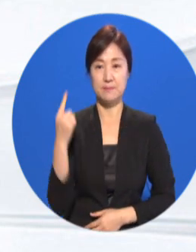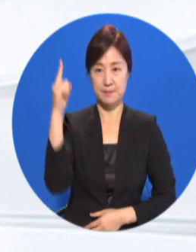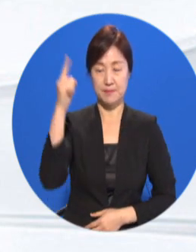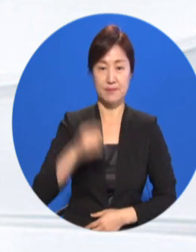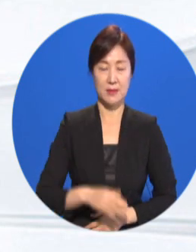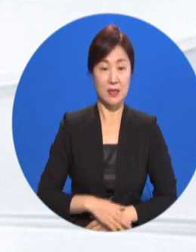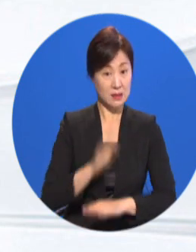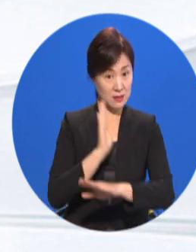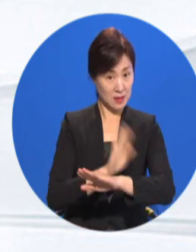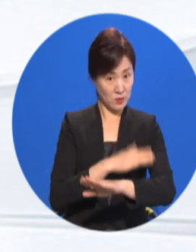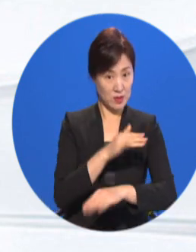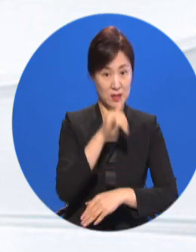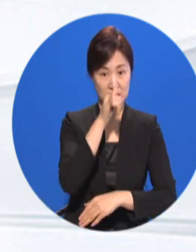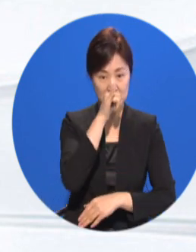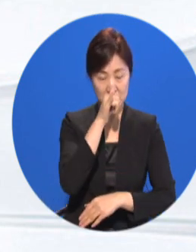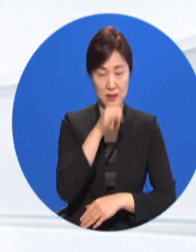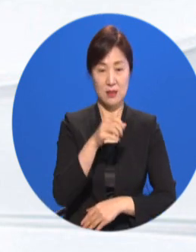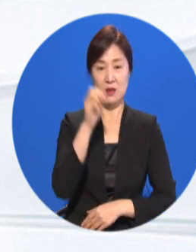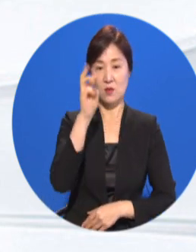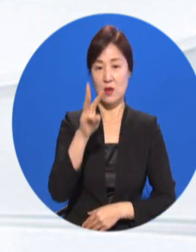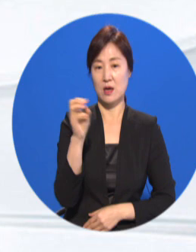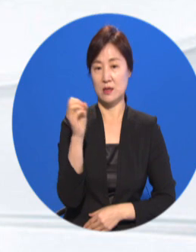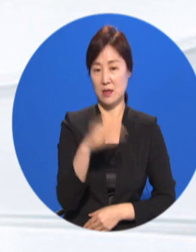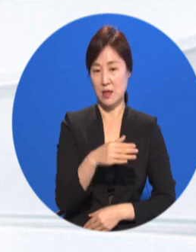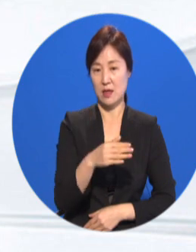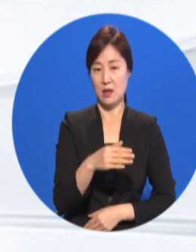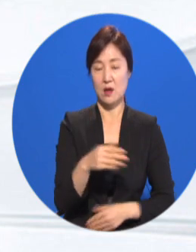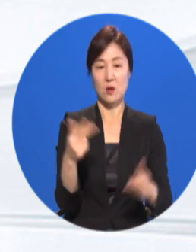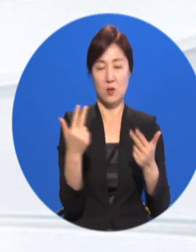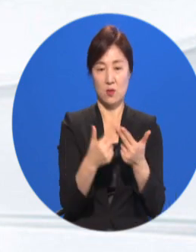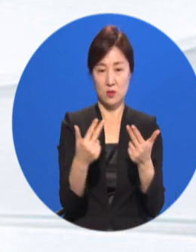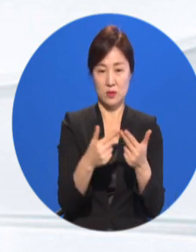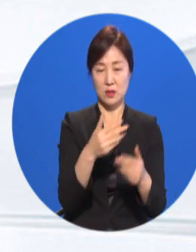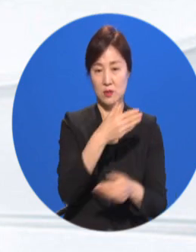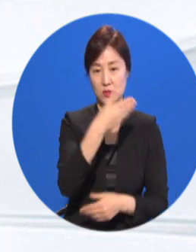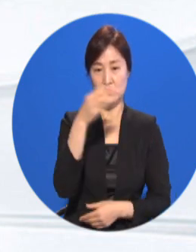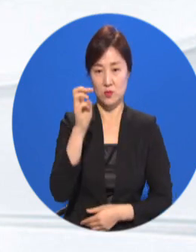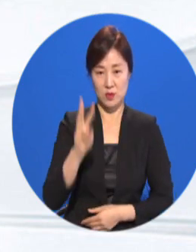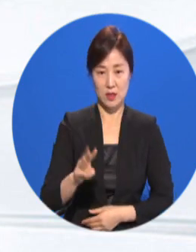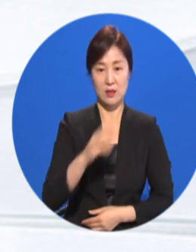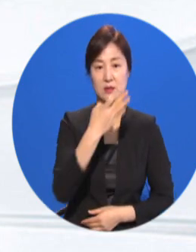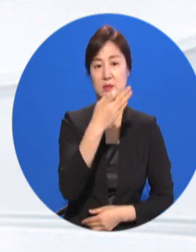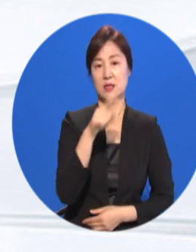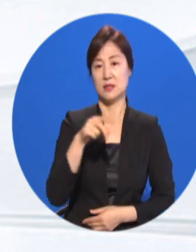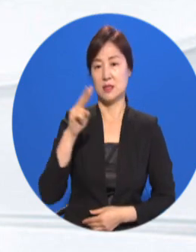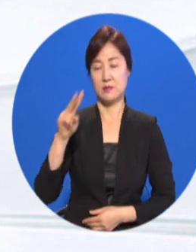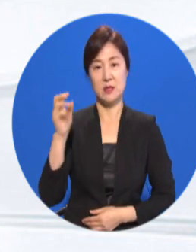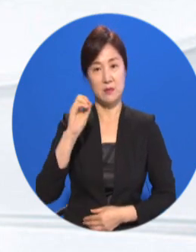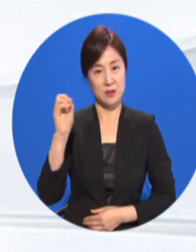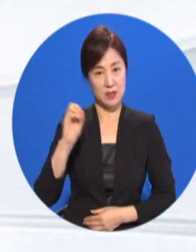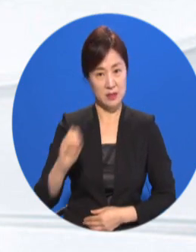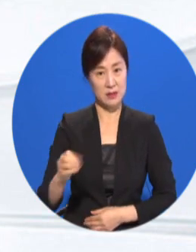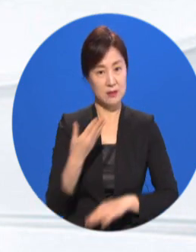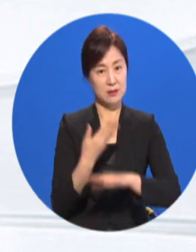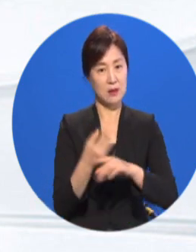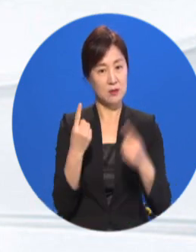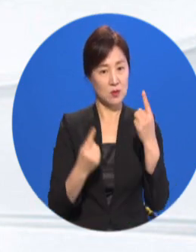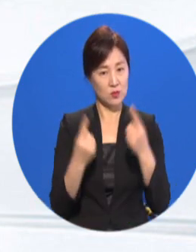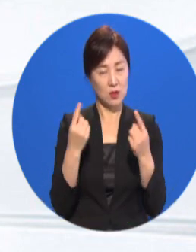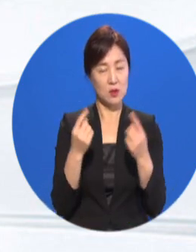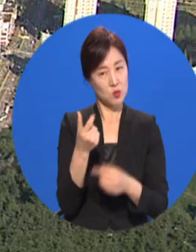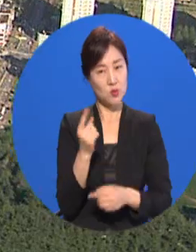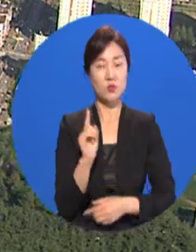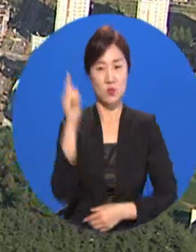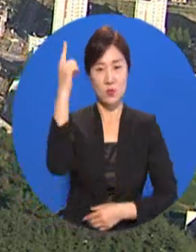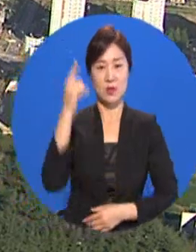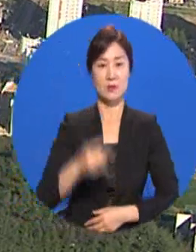잘못하고 있다는 평가는 광양 곡성 구례 승부가 14.2% 로 동부권 의 다른 선거 보다 상대적으로 높았습니다